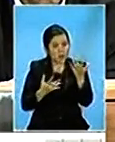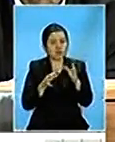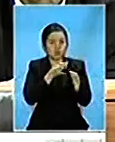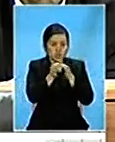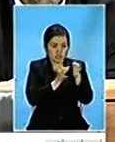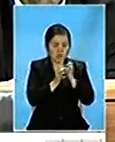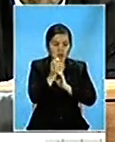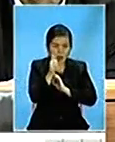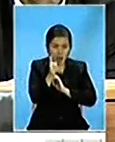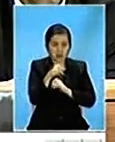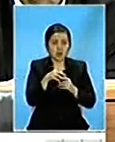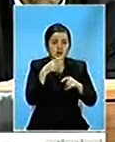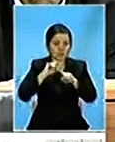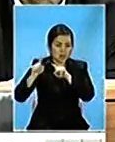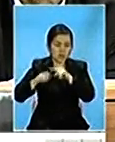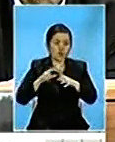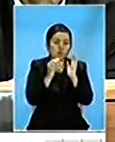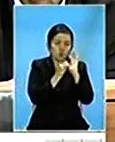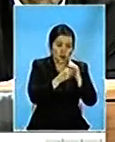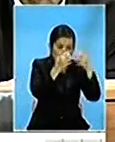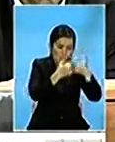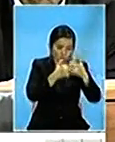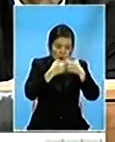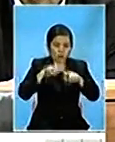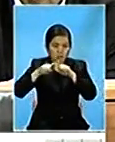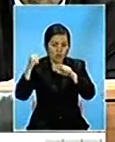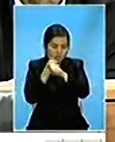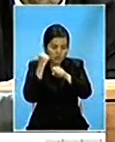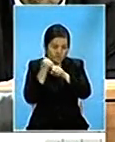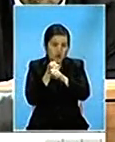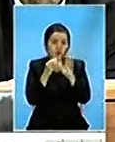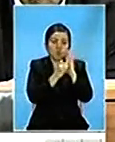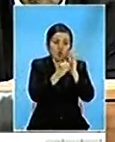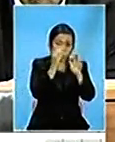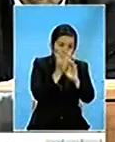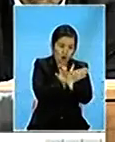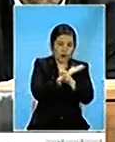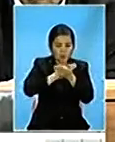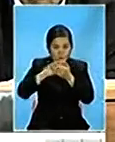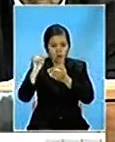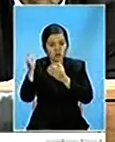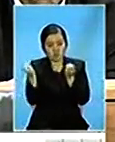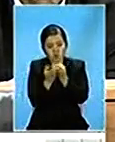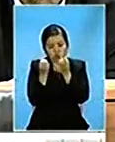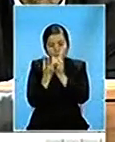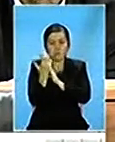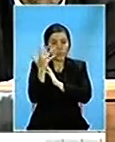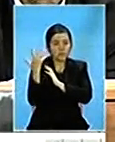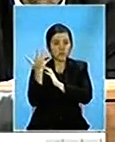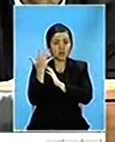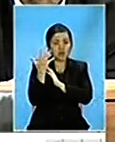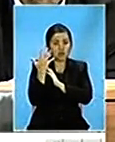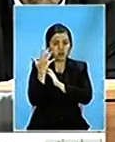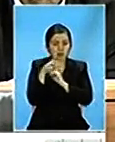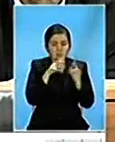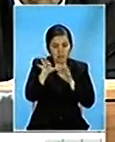งได้ครับเครื่องไม้เครื่องมือกทม.เขาดำเนินการเขาซักซ้อมของเขาทุกอย่างก็เป็นไปเรียบร้อยและไม่มีผลกระทบด้วยมันไม่ใช่จุดที่จะหยิบ